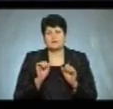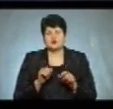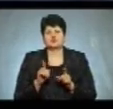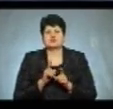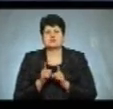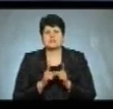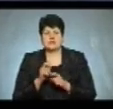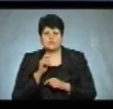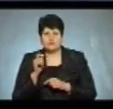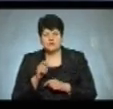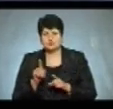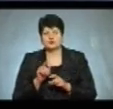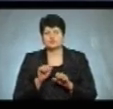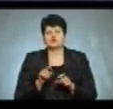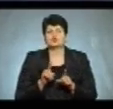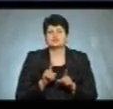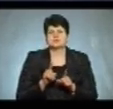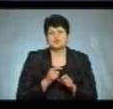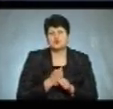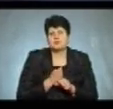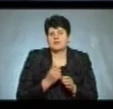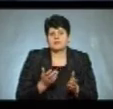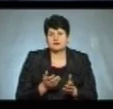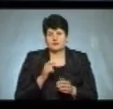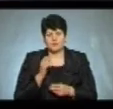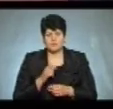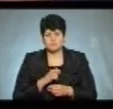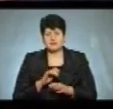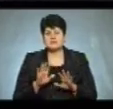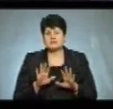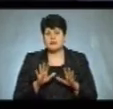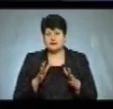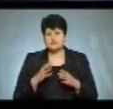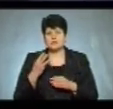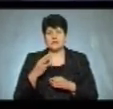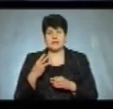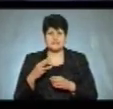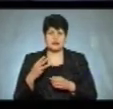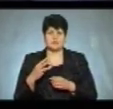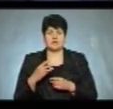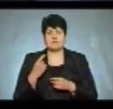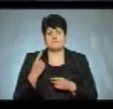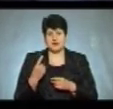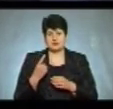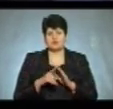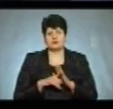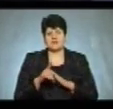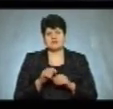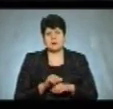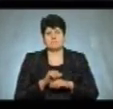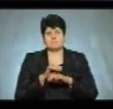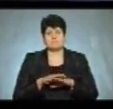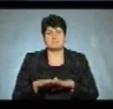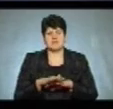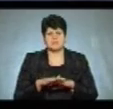змінити в країні, щось можемо зробити. І ми сталося вже, що 30-го і 1-го почався Майдан. І